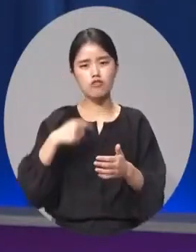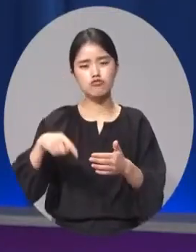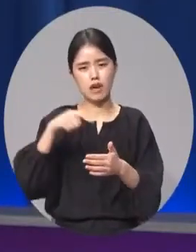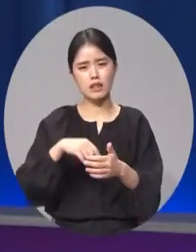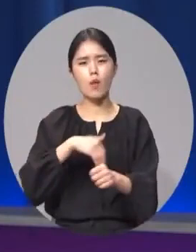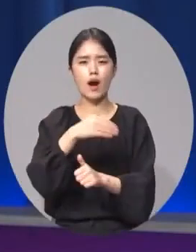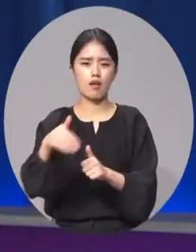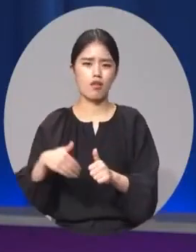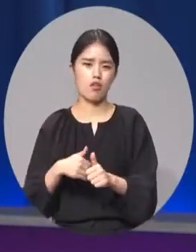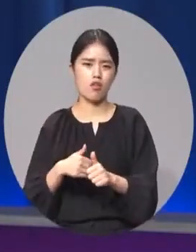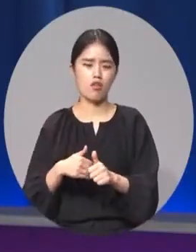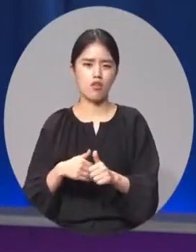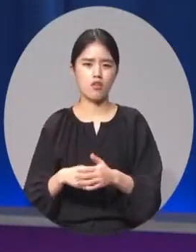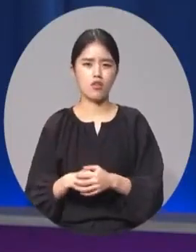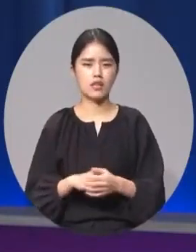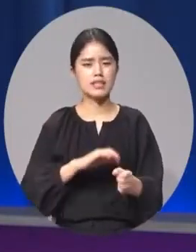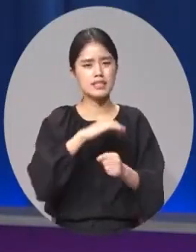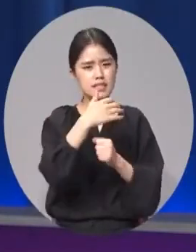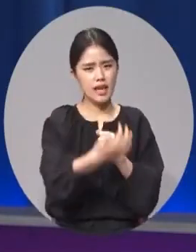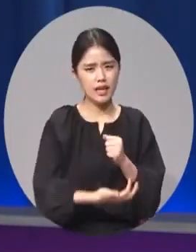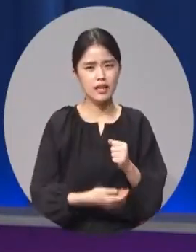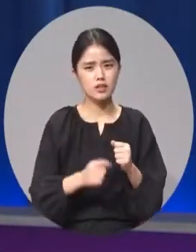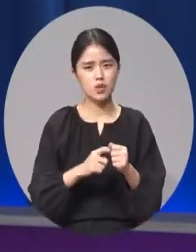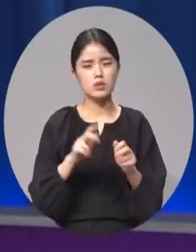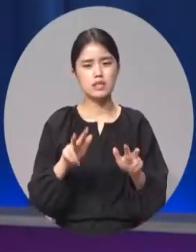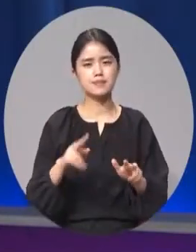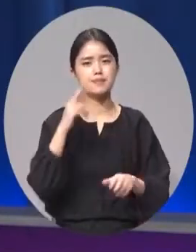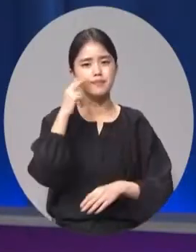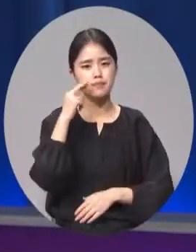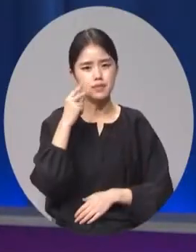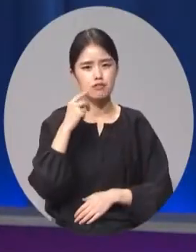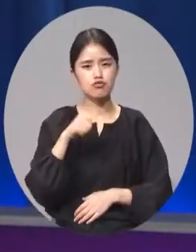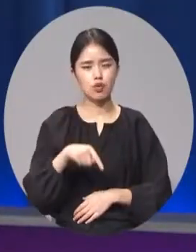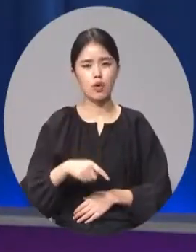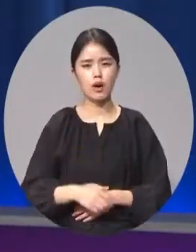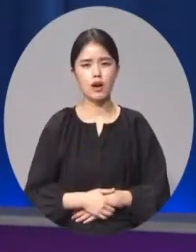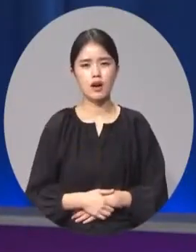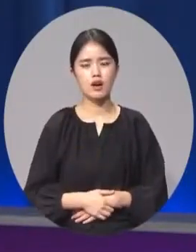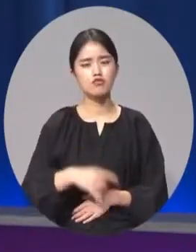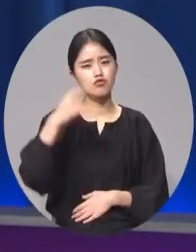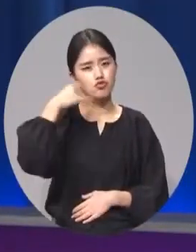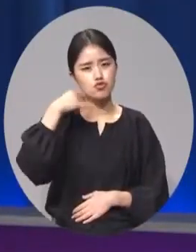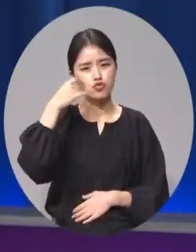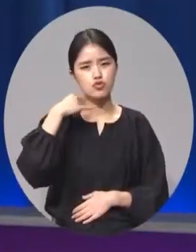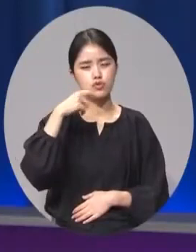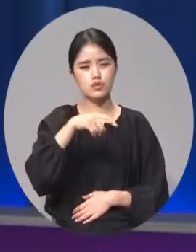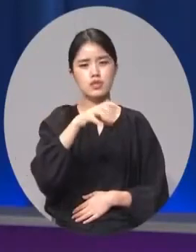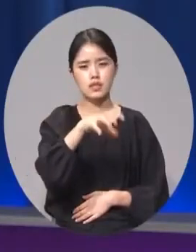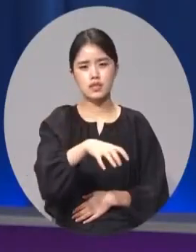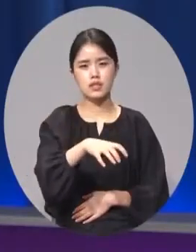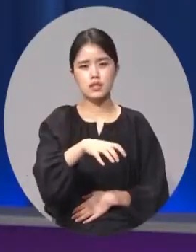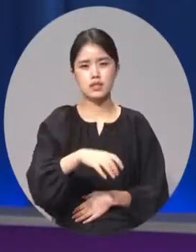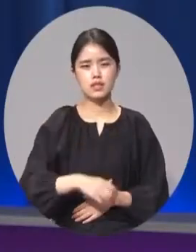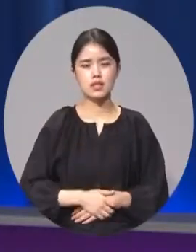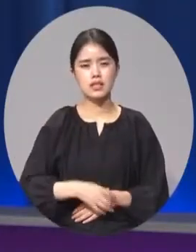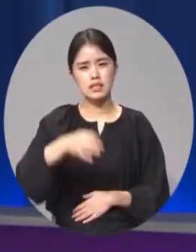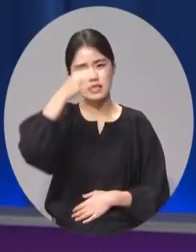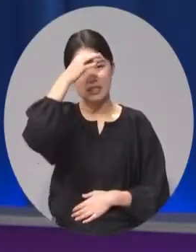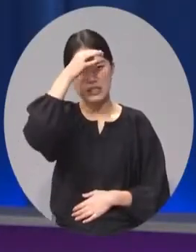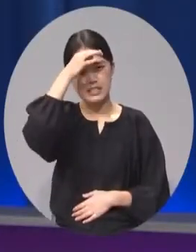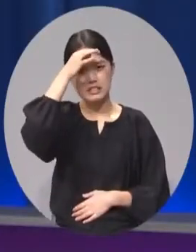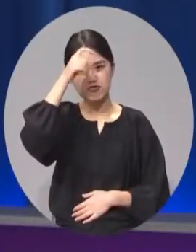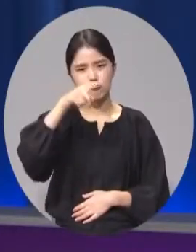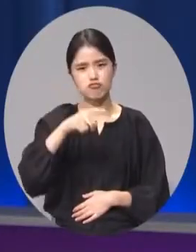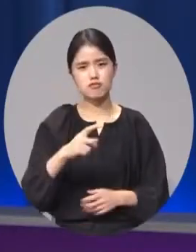입니다 세계적으로 는 지금 미국과 0 미국과 중국이 어 기술 패권 전쟁